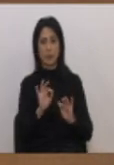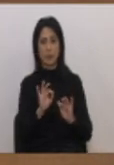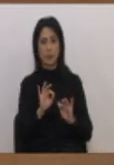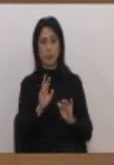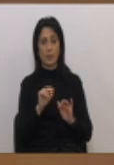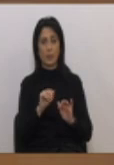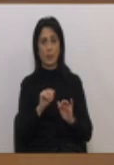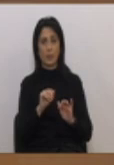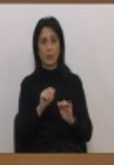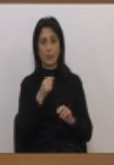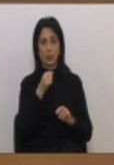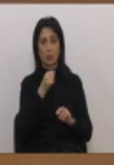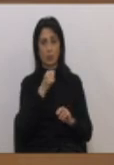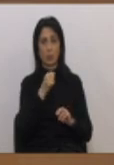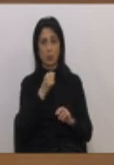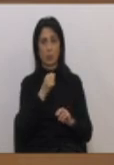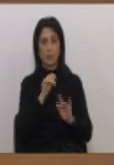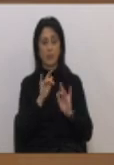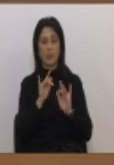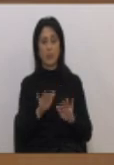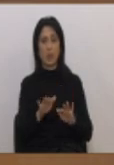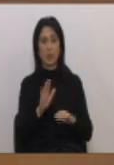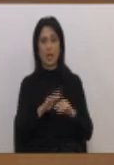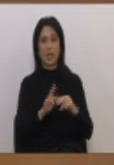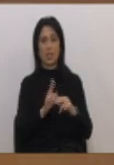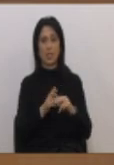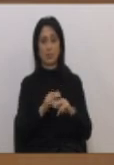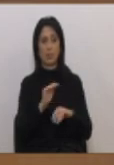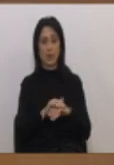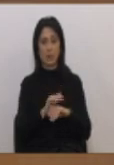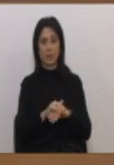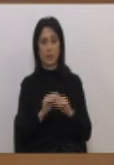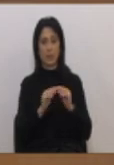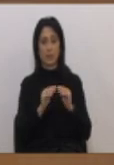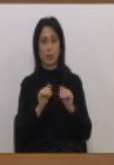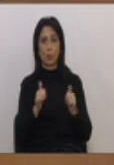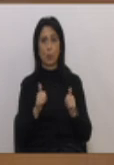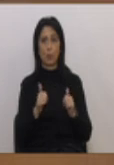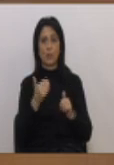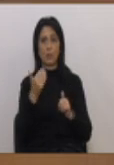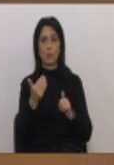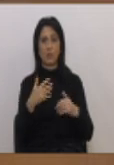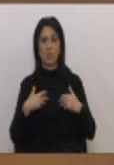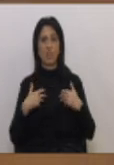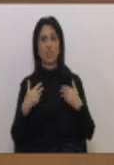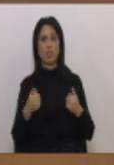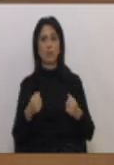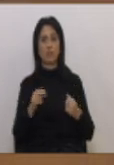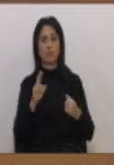და ჟურნალისტების საქმიანობაში ხელის შეშლის ფაქტებს, ისევე როგორც მათი ჯანმრთელობის